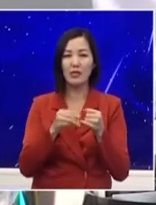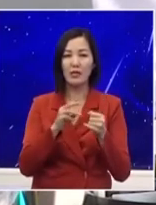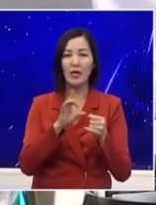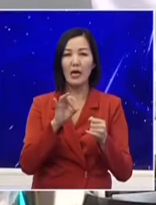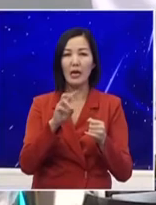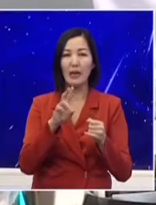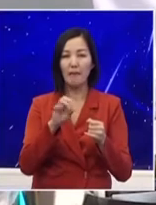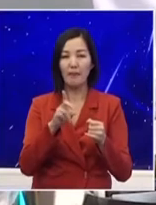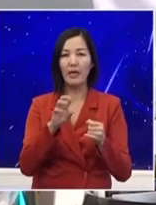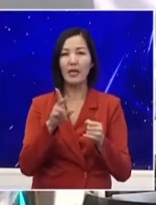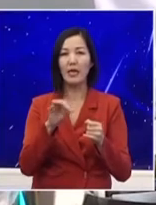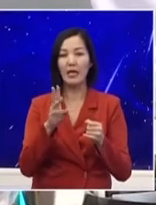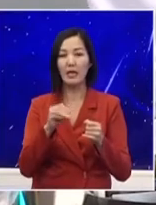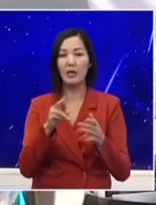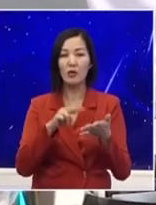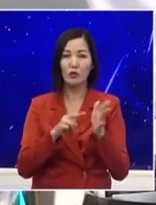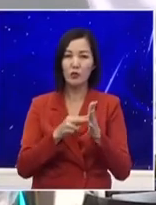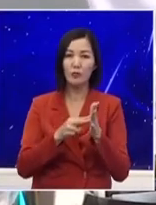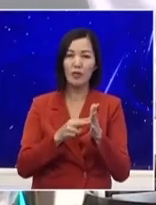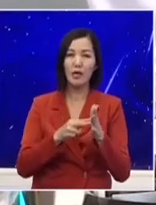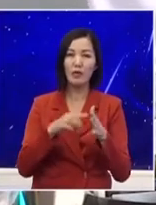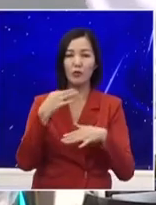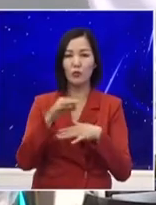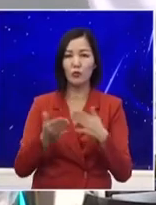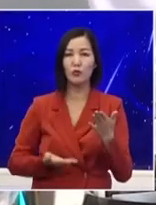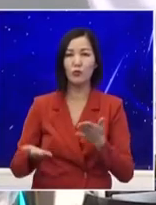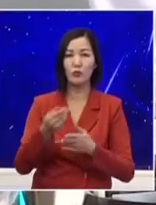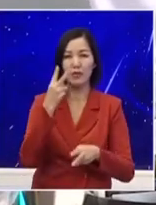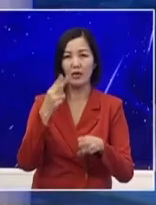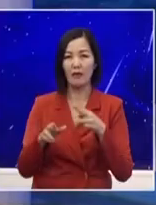аудандар өзінің жоспарлаған күздік жұмыстарын аяқталды.